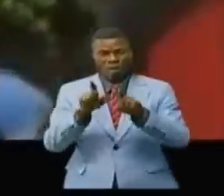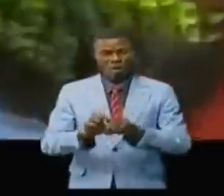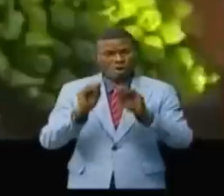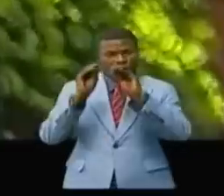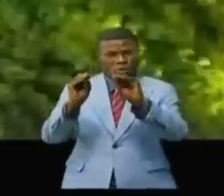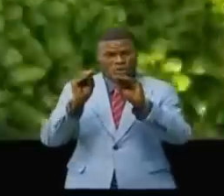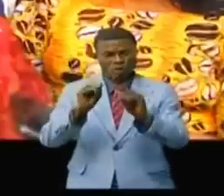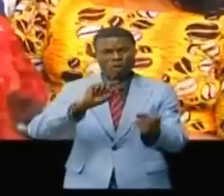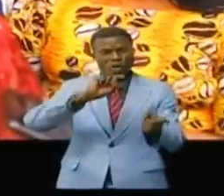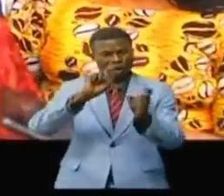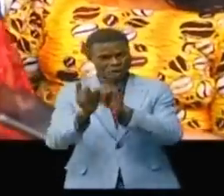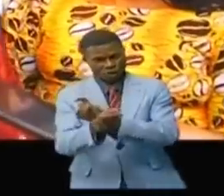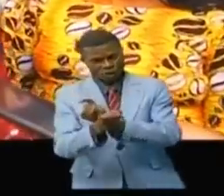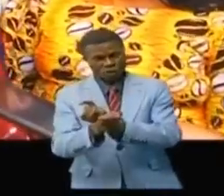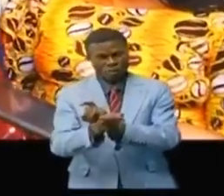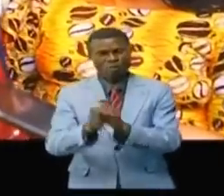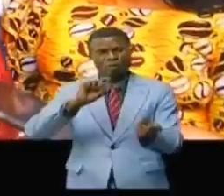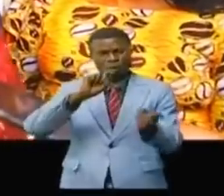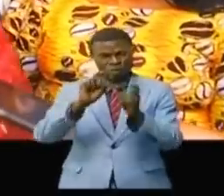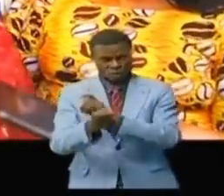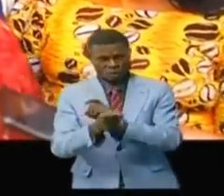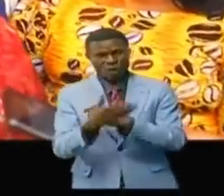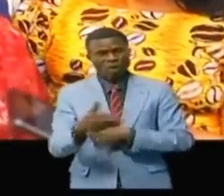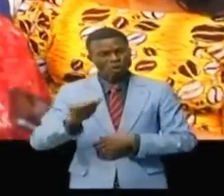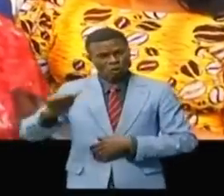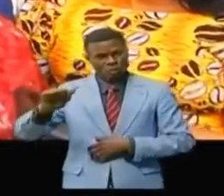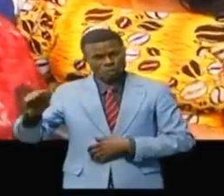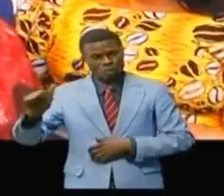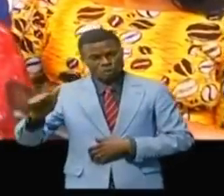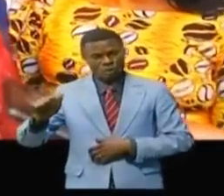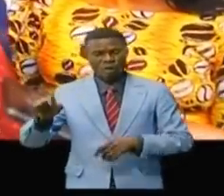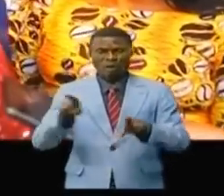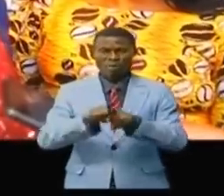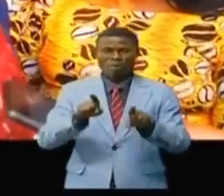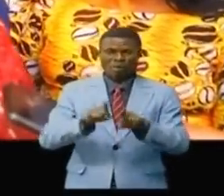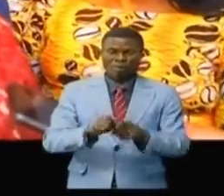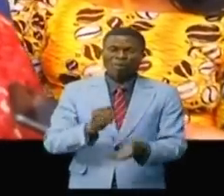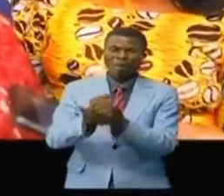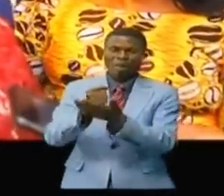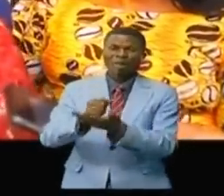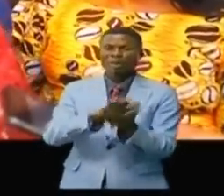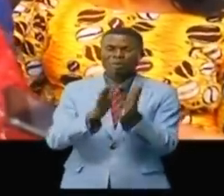à transformer ces produits et ça peut en fait leur rendre